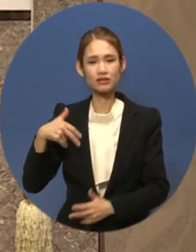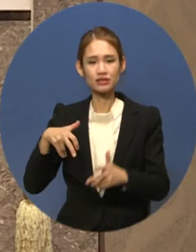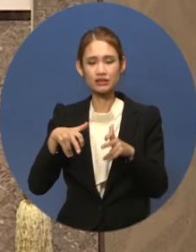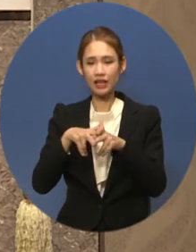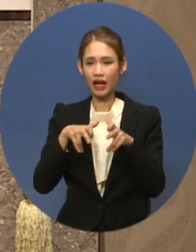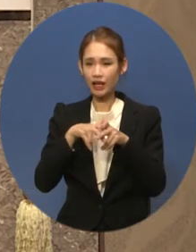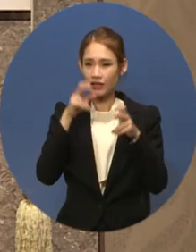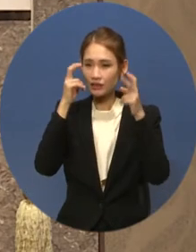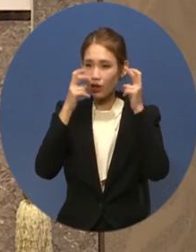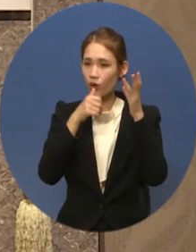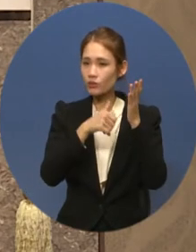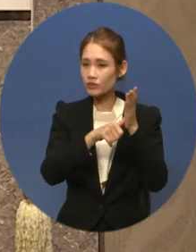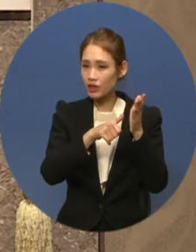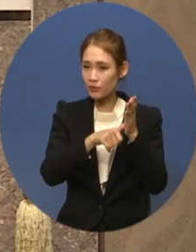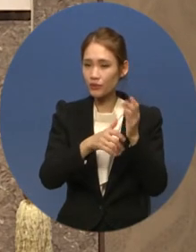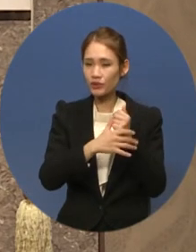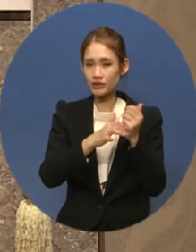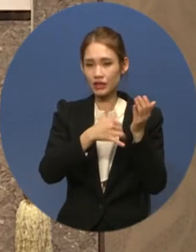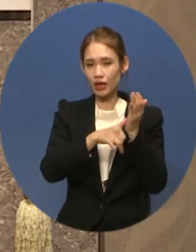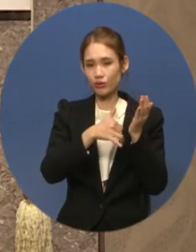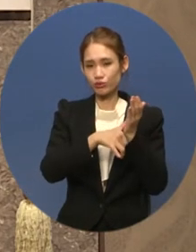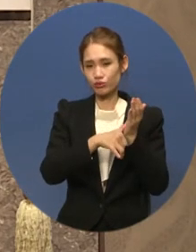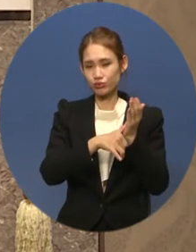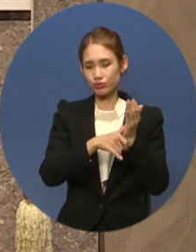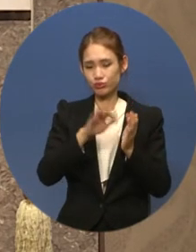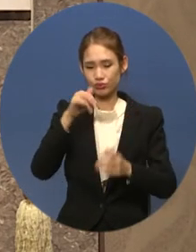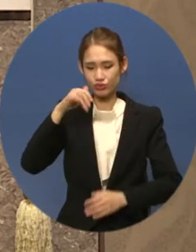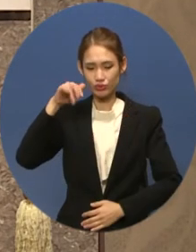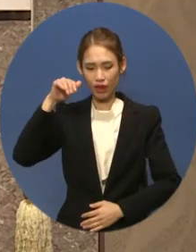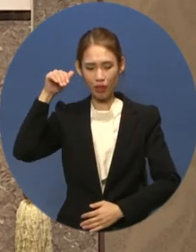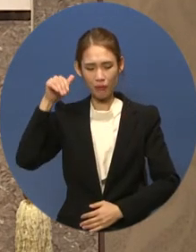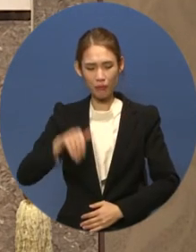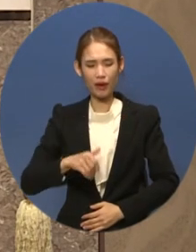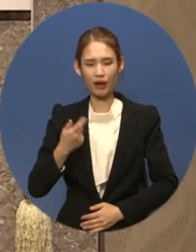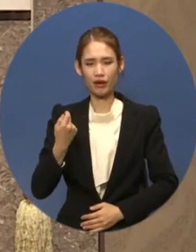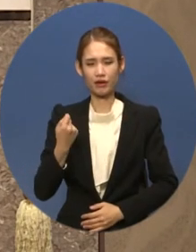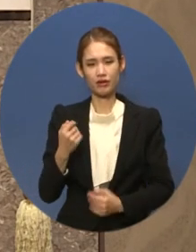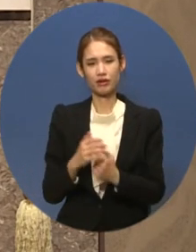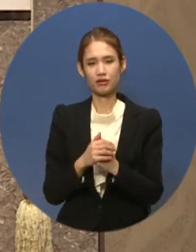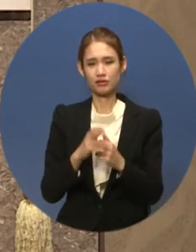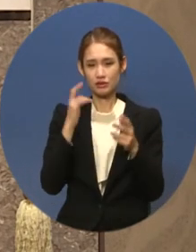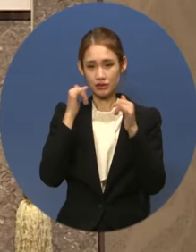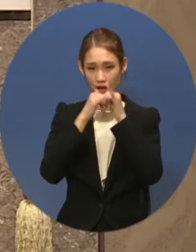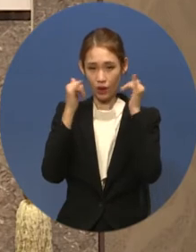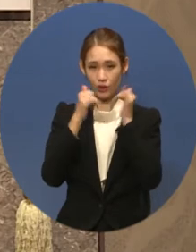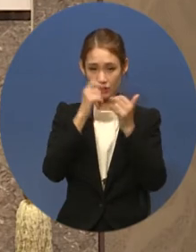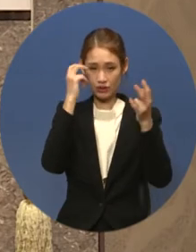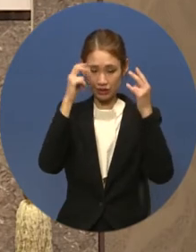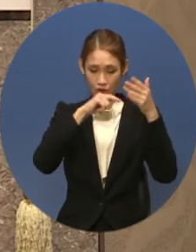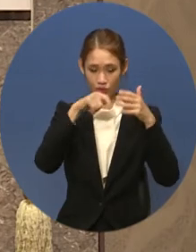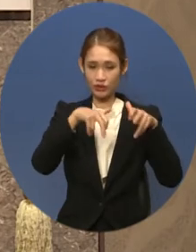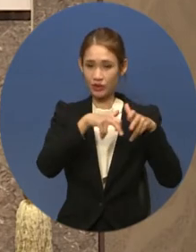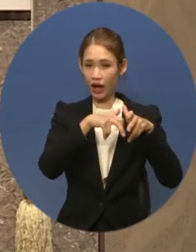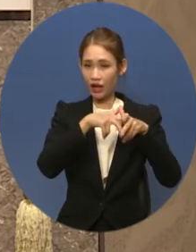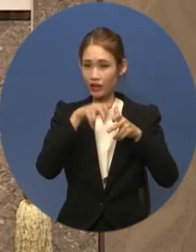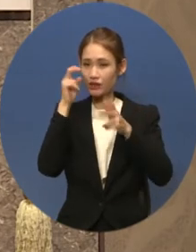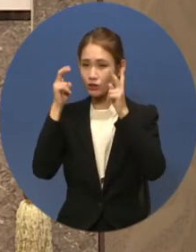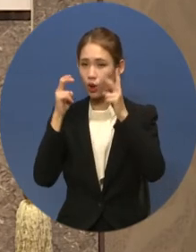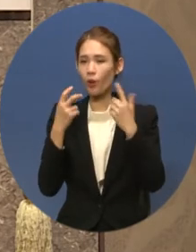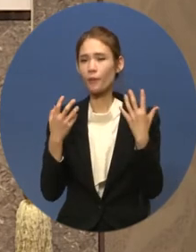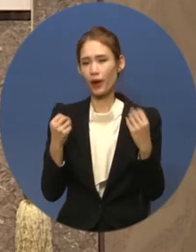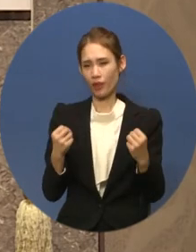제품은 제품 품질이 떨어지지 않을까 이런 생각을 하신 것처럼 또 사회적 기업 중에는 우리 장애인기업 또 굉장히 많이